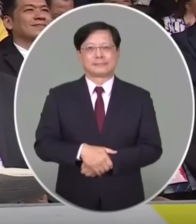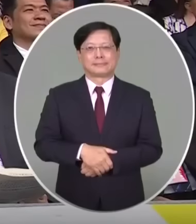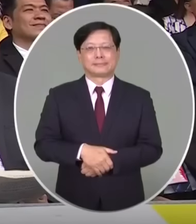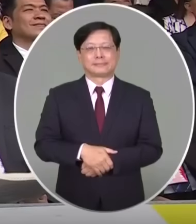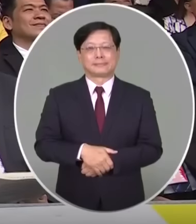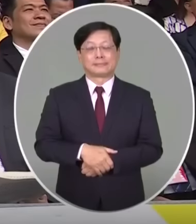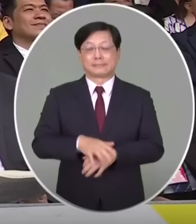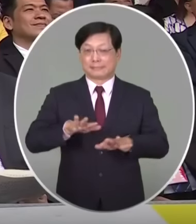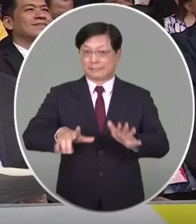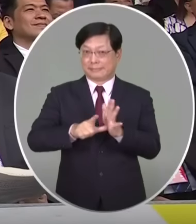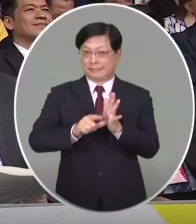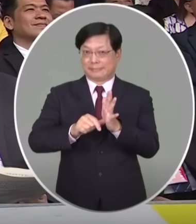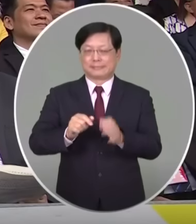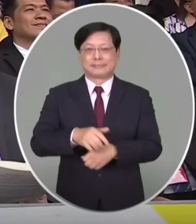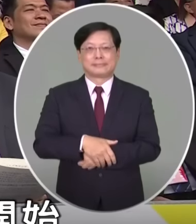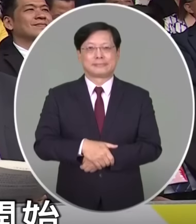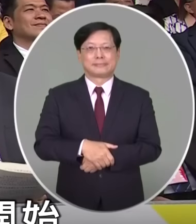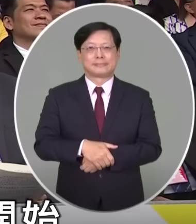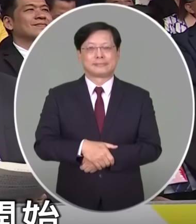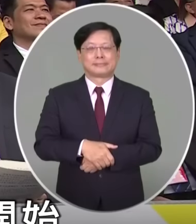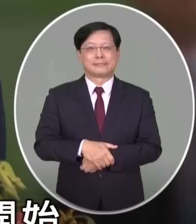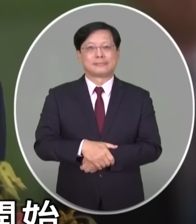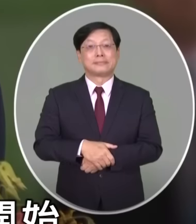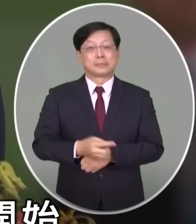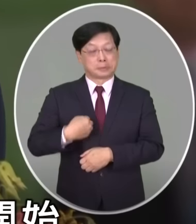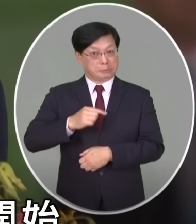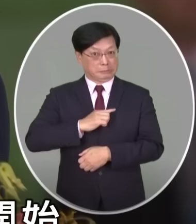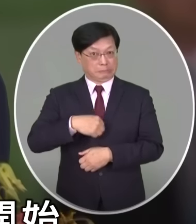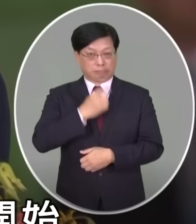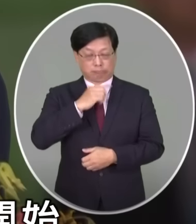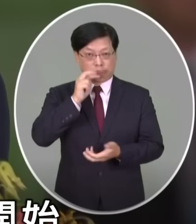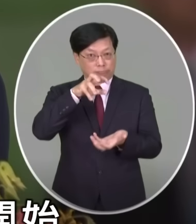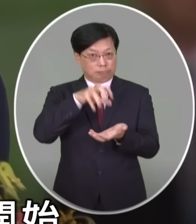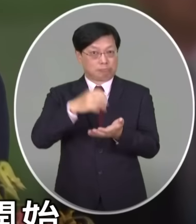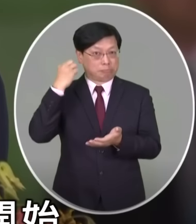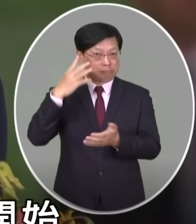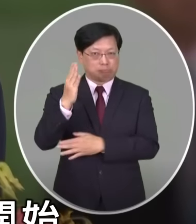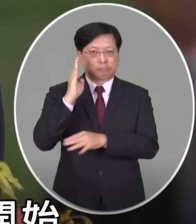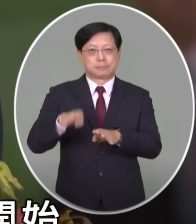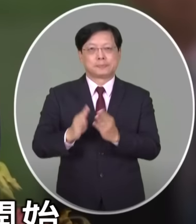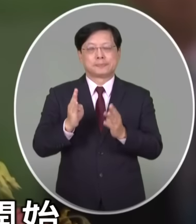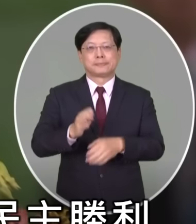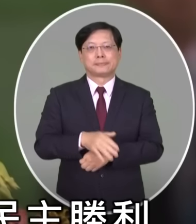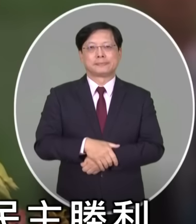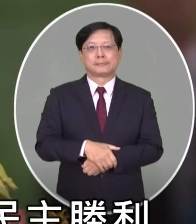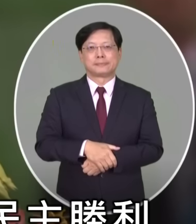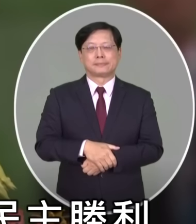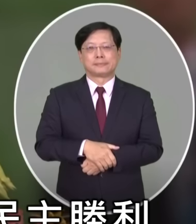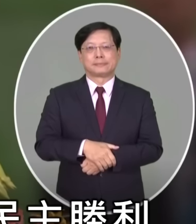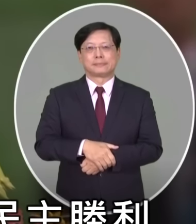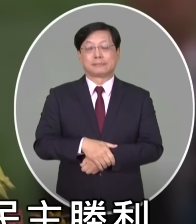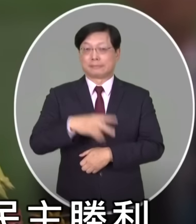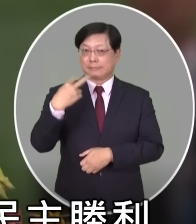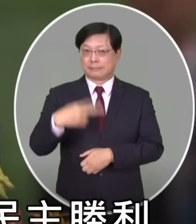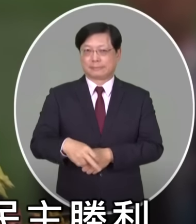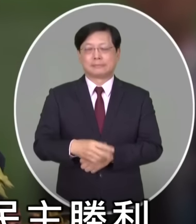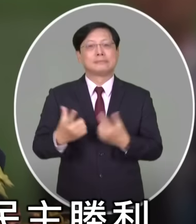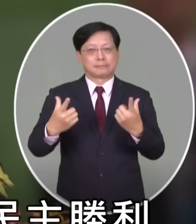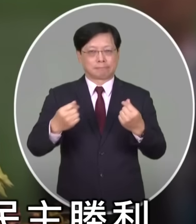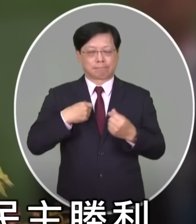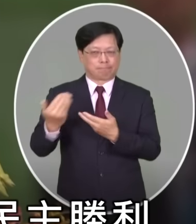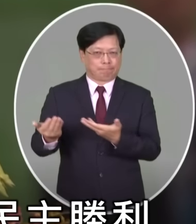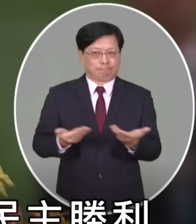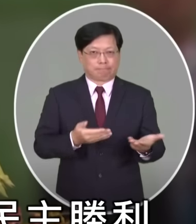了。此时此刻，我们不只是见证新政府的开始，也是再一次迎